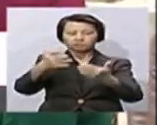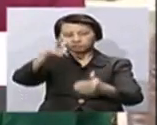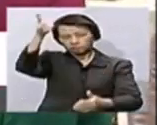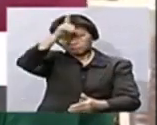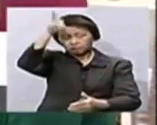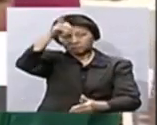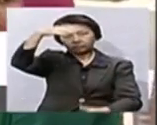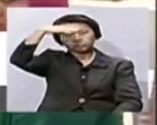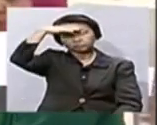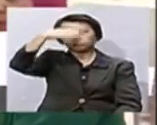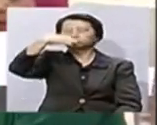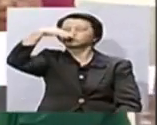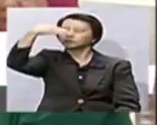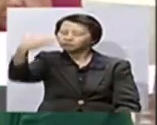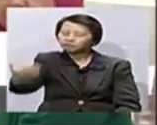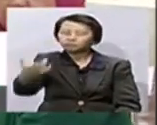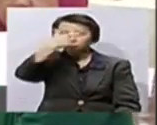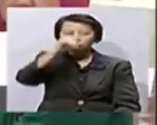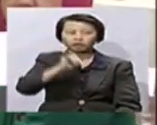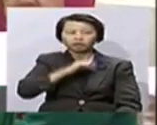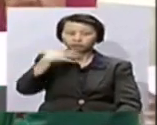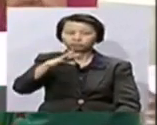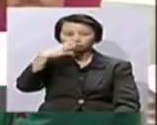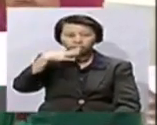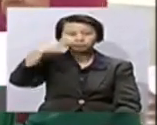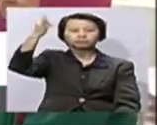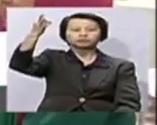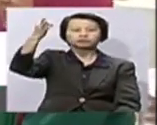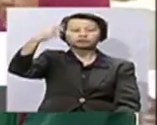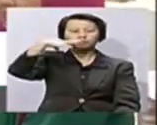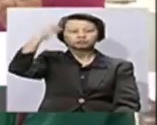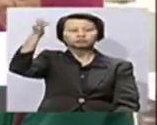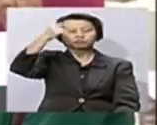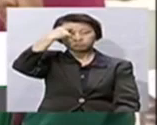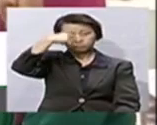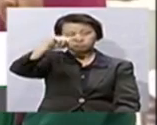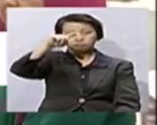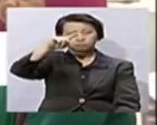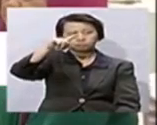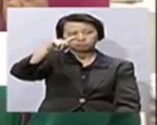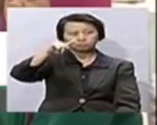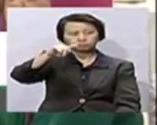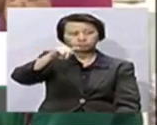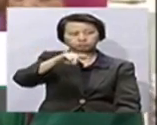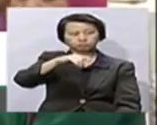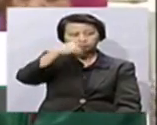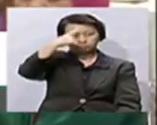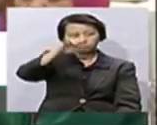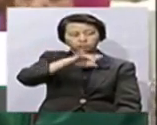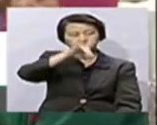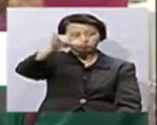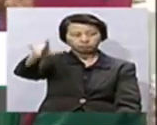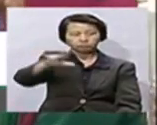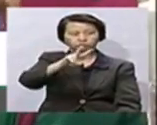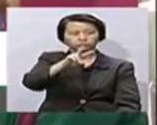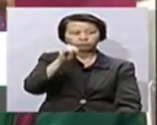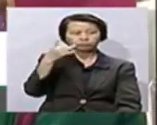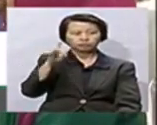Negeri kerana saya dan isteri terpilih untuk mengerjakan haji pada 2018